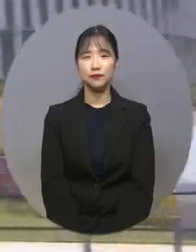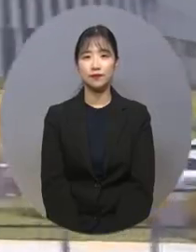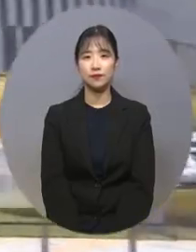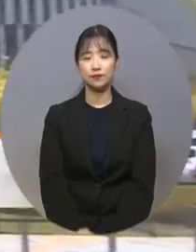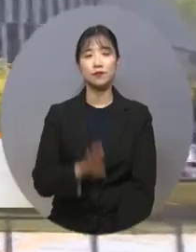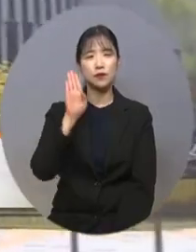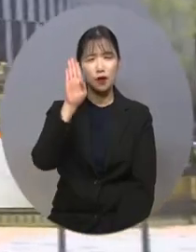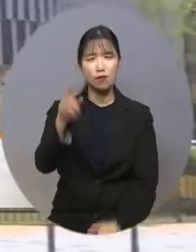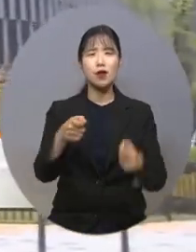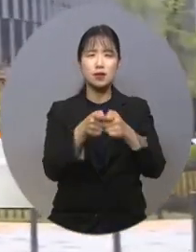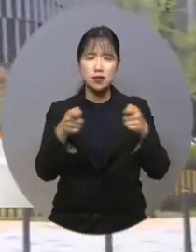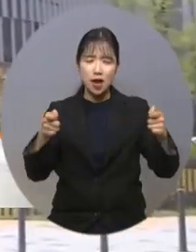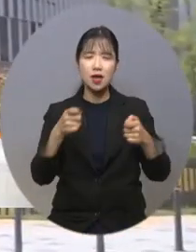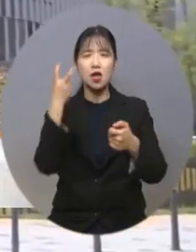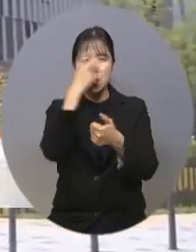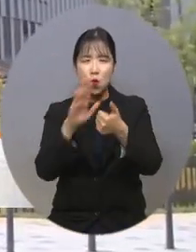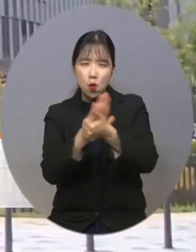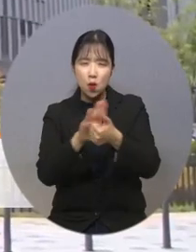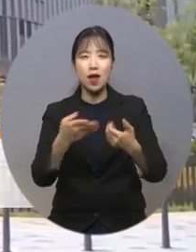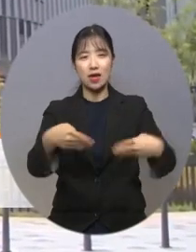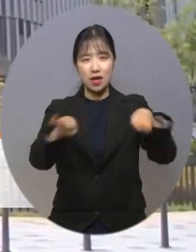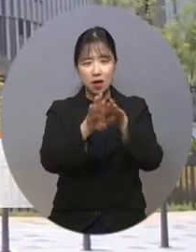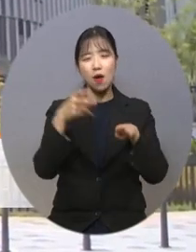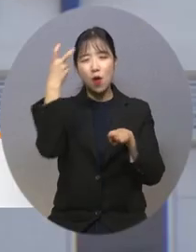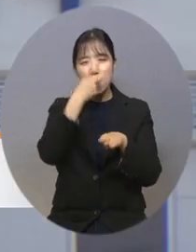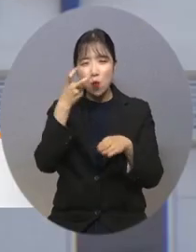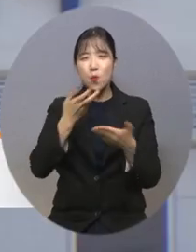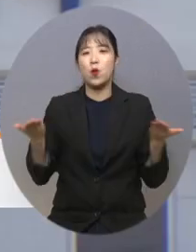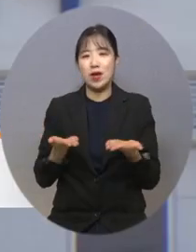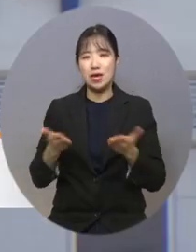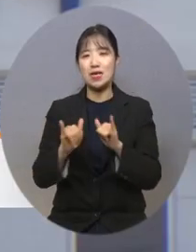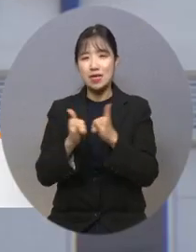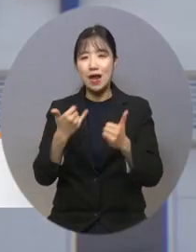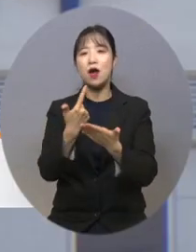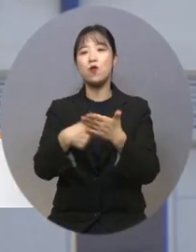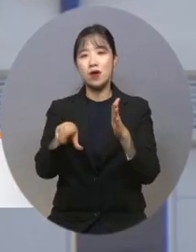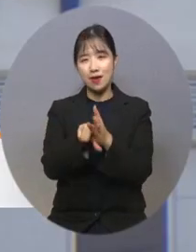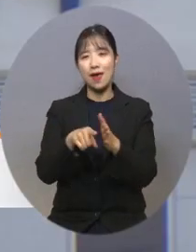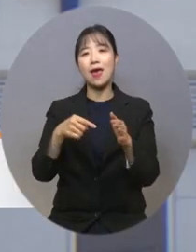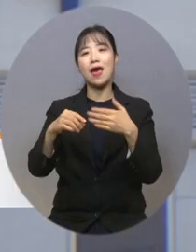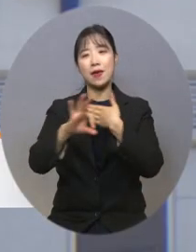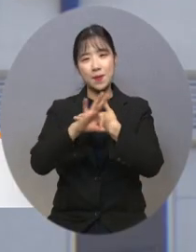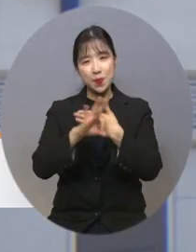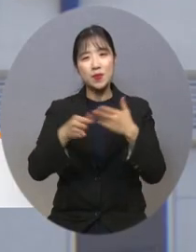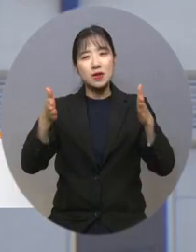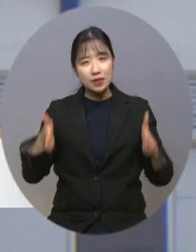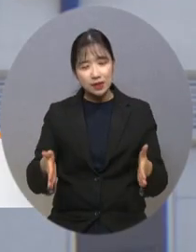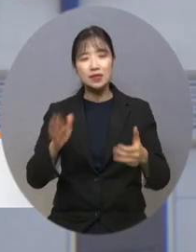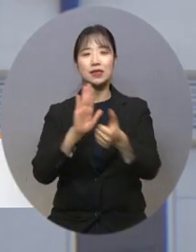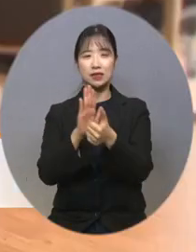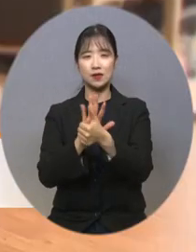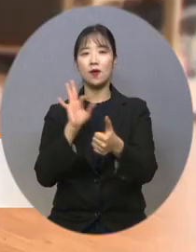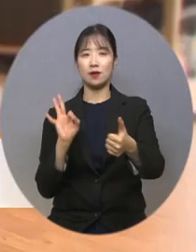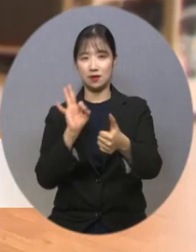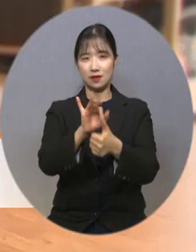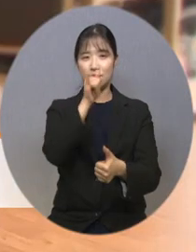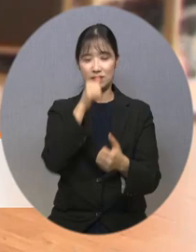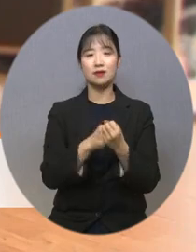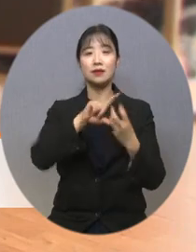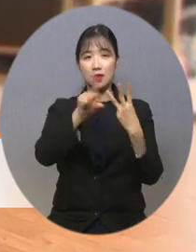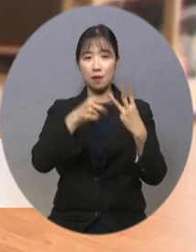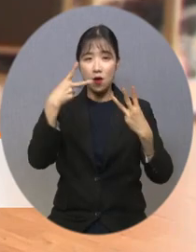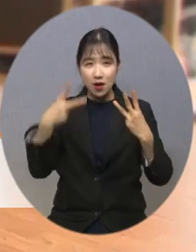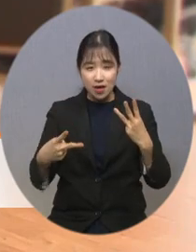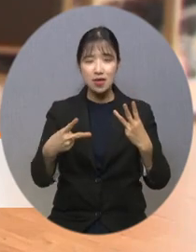앞으로 장기 요양기관 돌봄 인력을 위한 한시 지원금이 지급됩니다. 지난 2일 보건복지부는 장기 요양